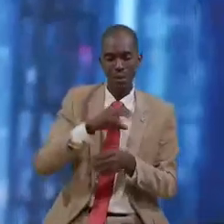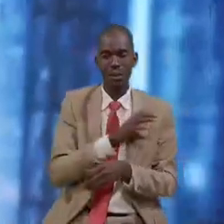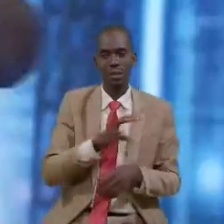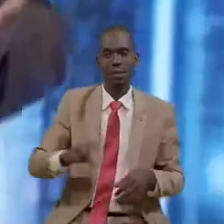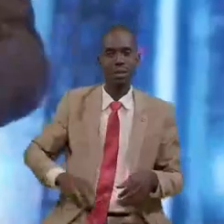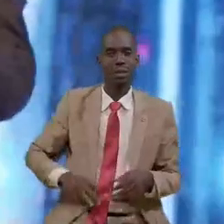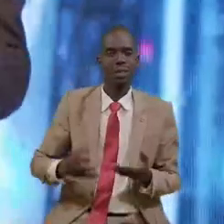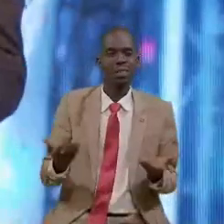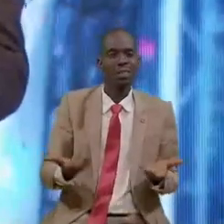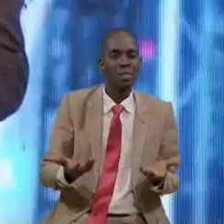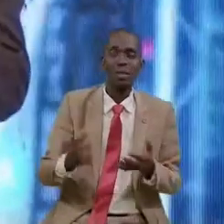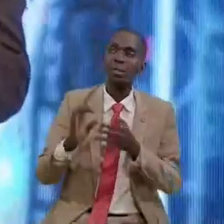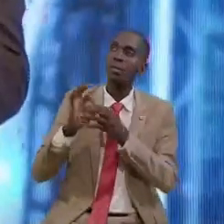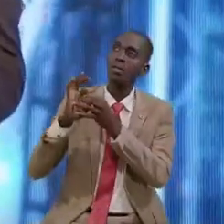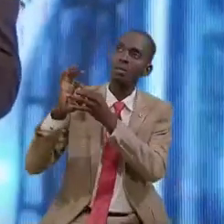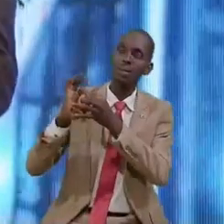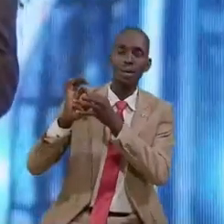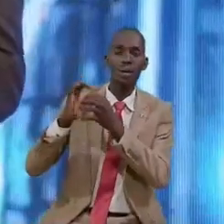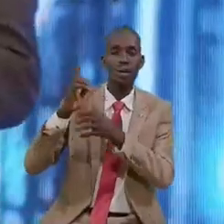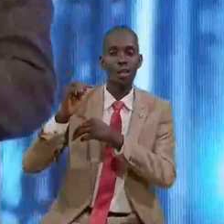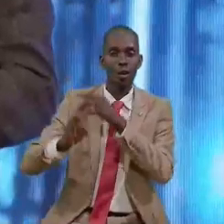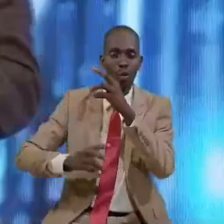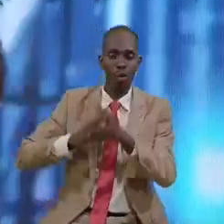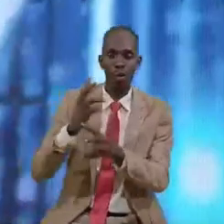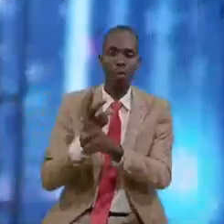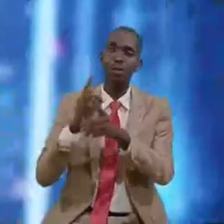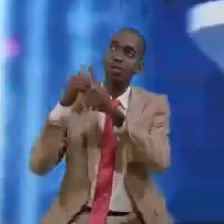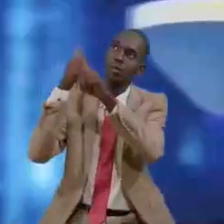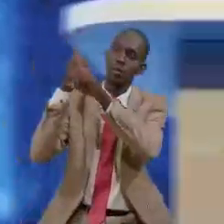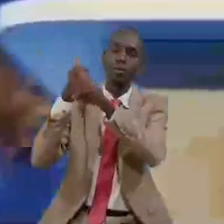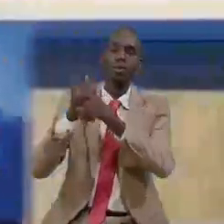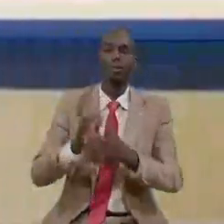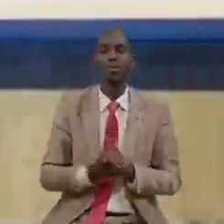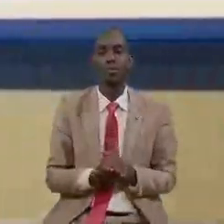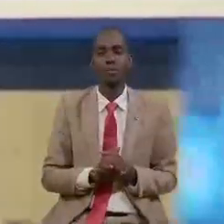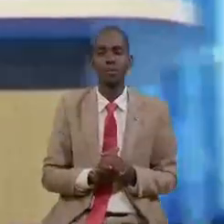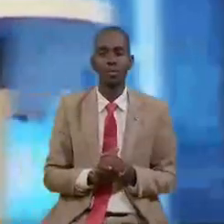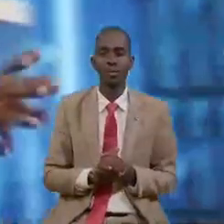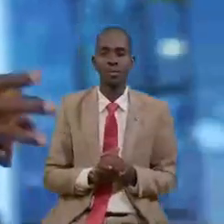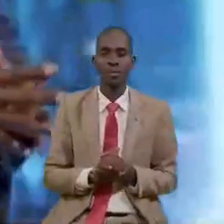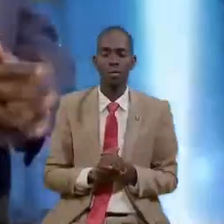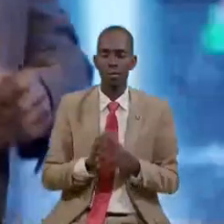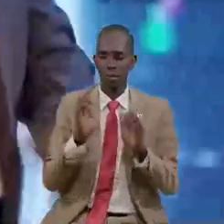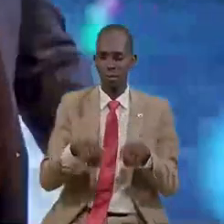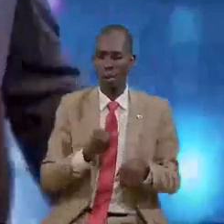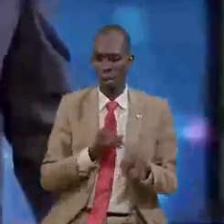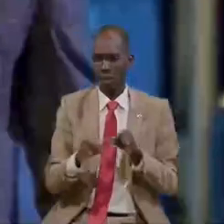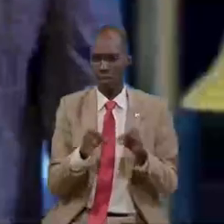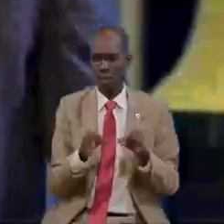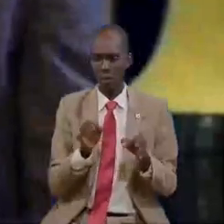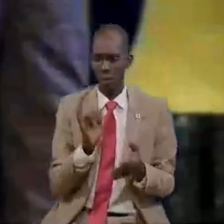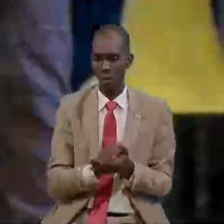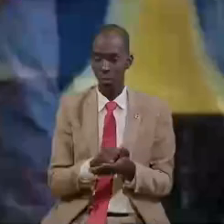Dieu était en Christ, réconciliant le monde avec lui-même. Pourrais-je vous l'expliquer? Regardez